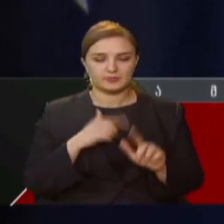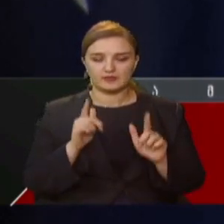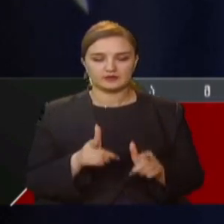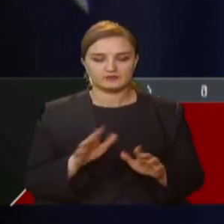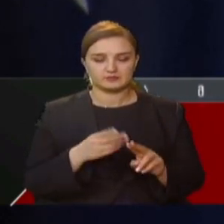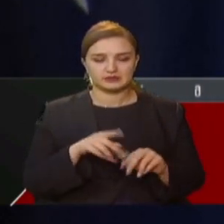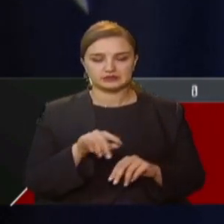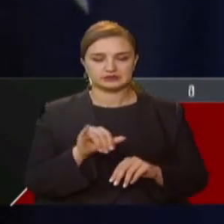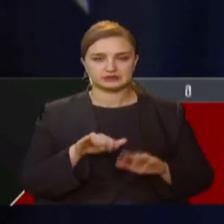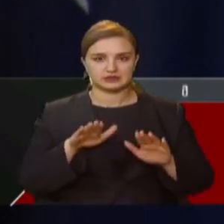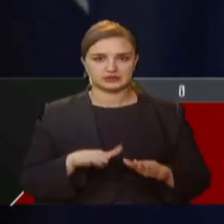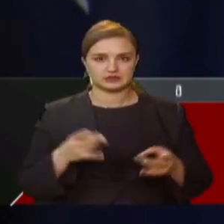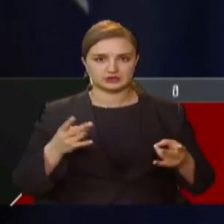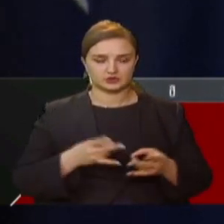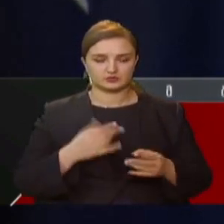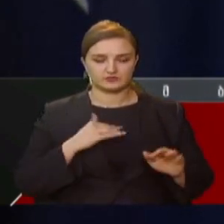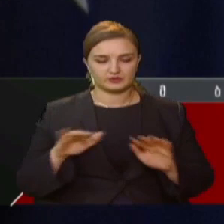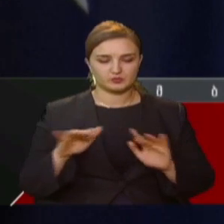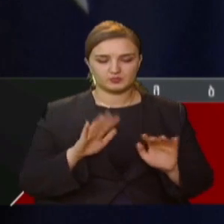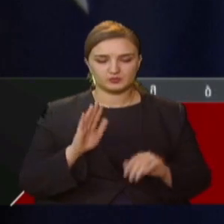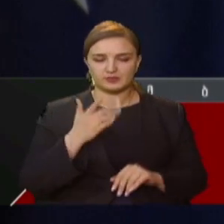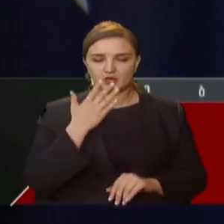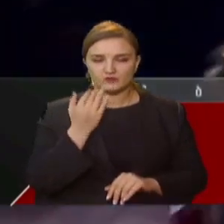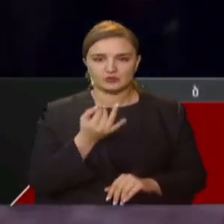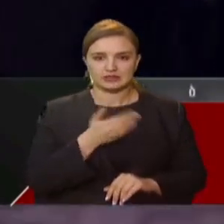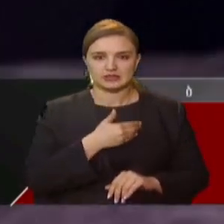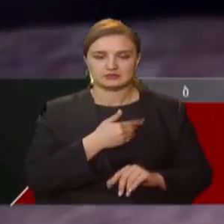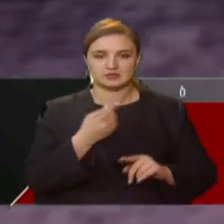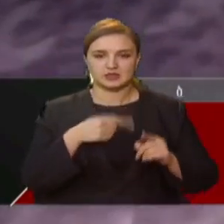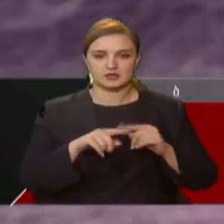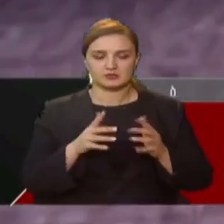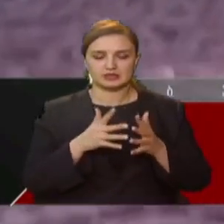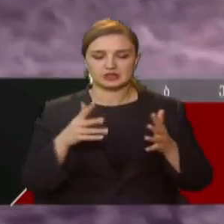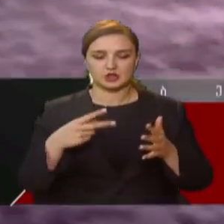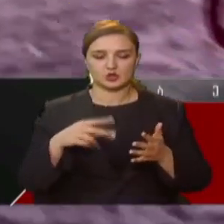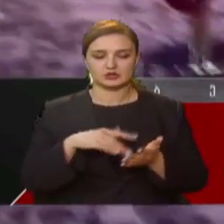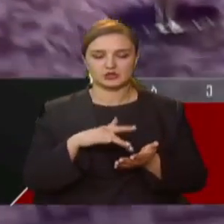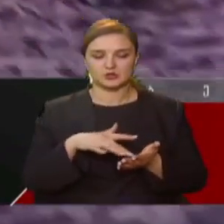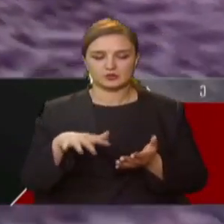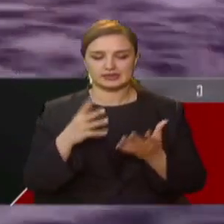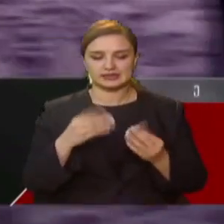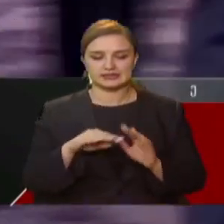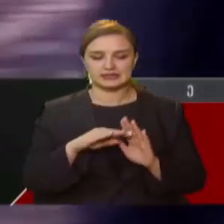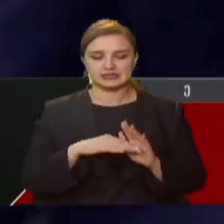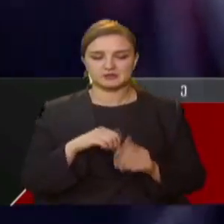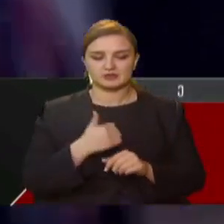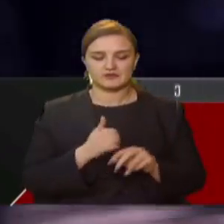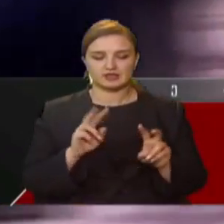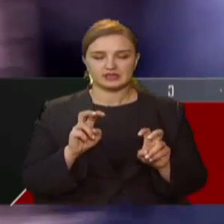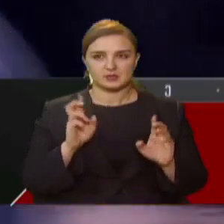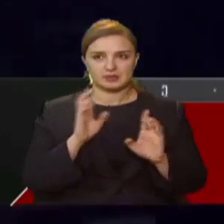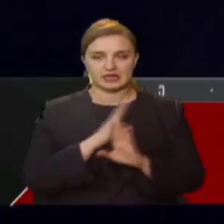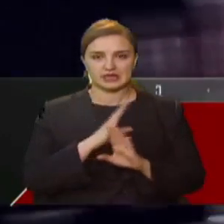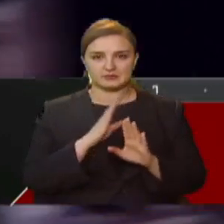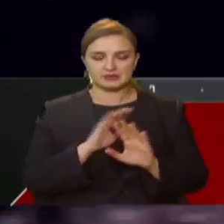ik sadats saqiroa da vimokvedebt eronuli interesebidan gamomdinare. Didi oceuli samidze dghis esrigis mtavri tema iqo klimati